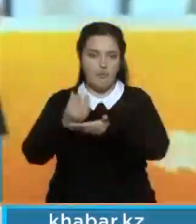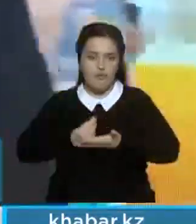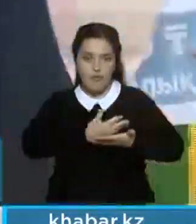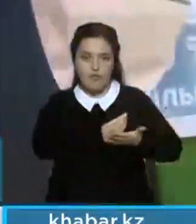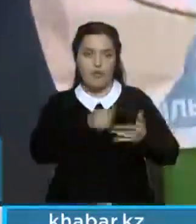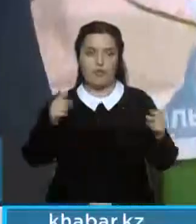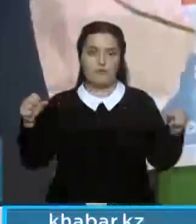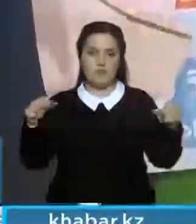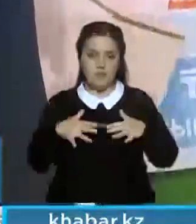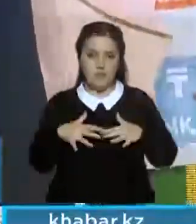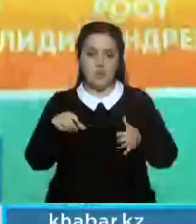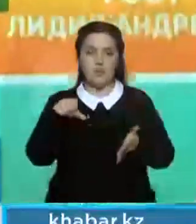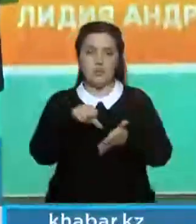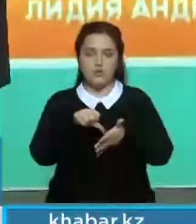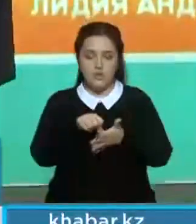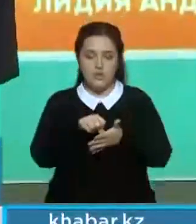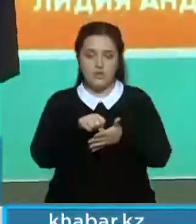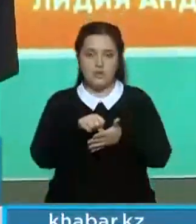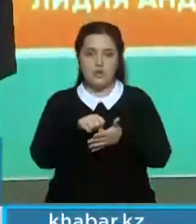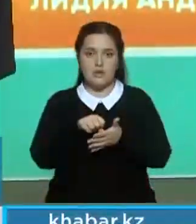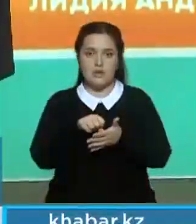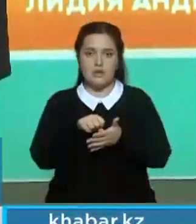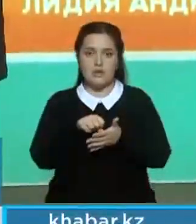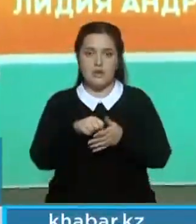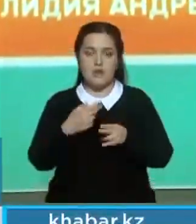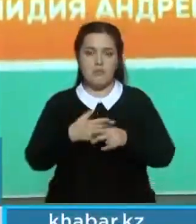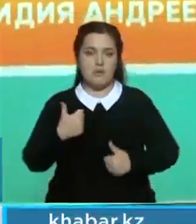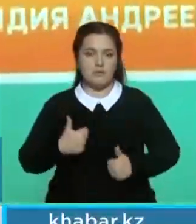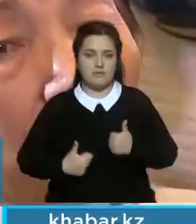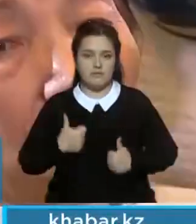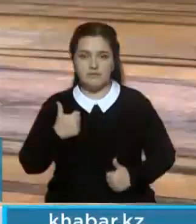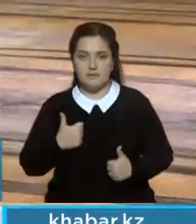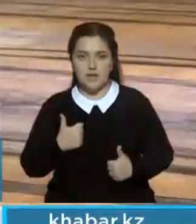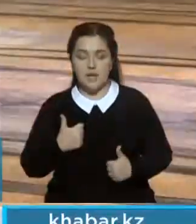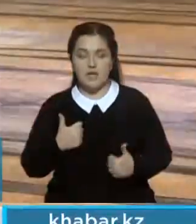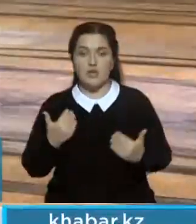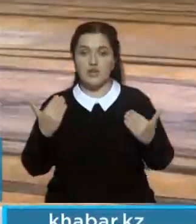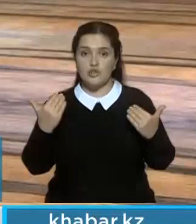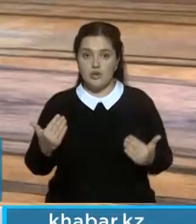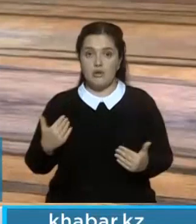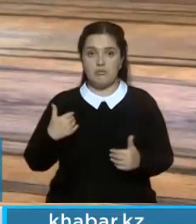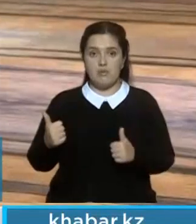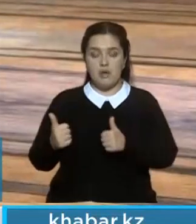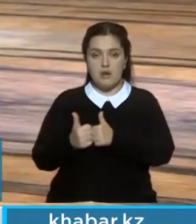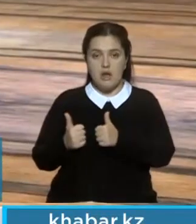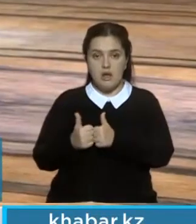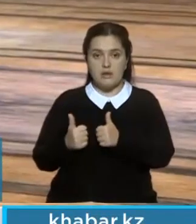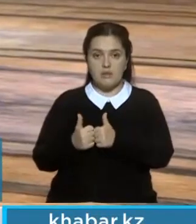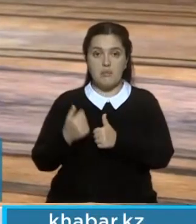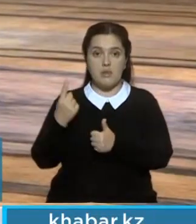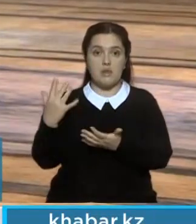приехали сегодня, чтобы участвовать в главном состязании. И вот сейчас рядом со мной находится один